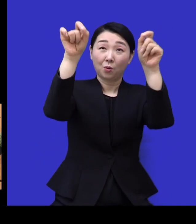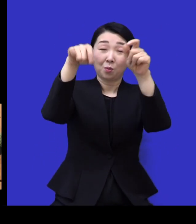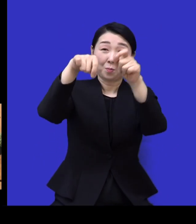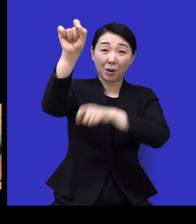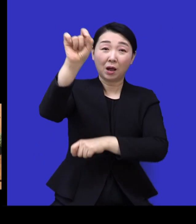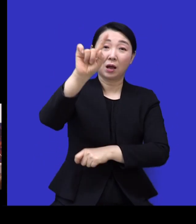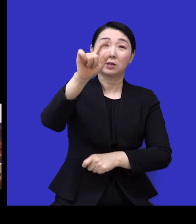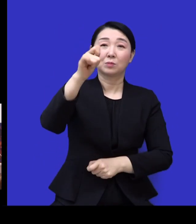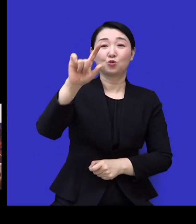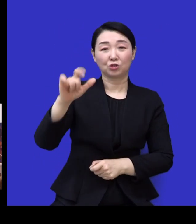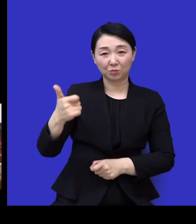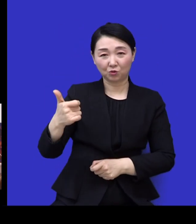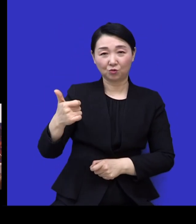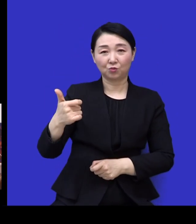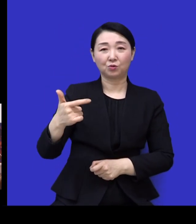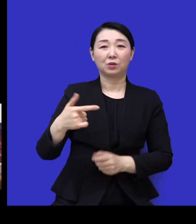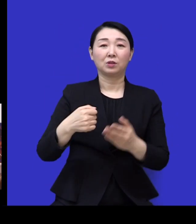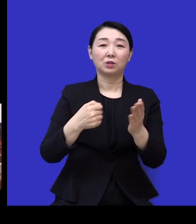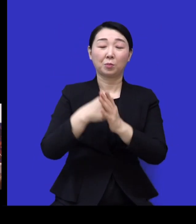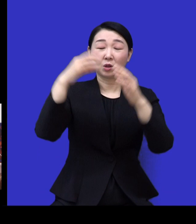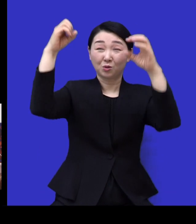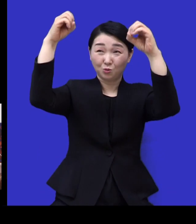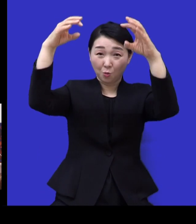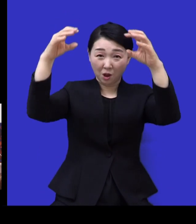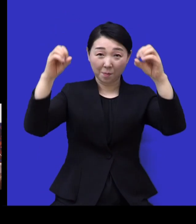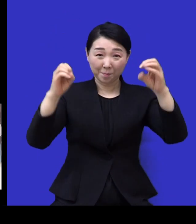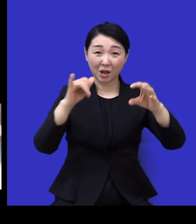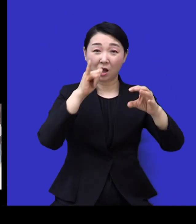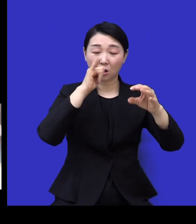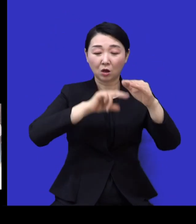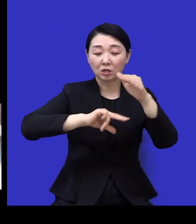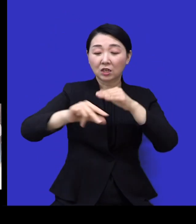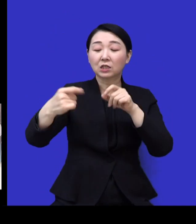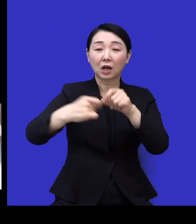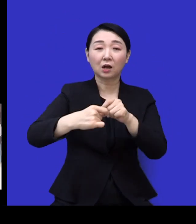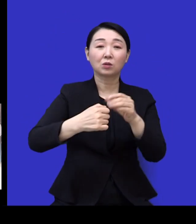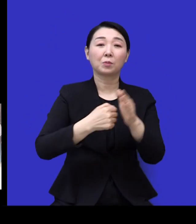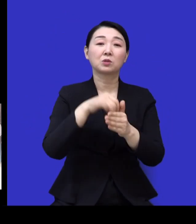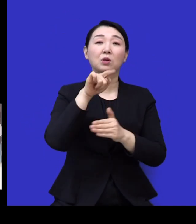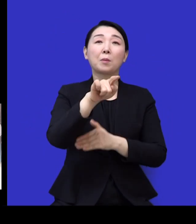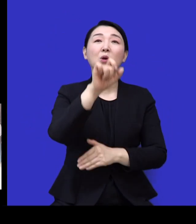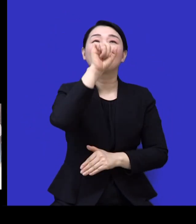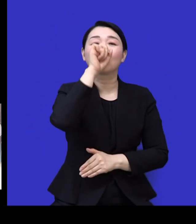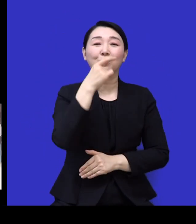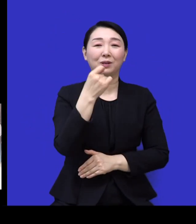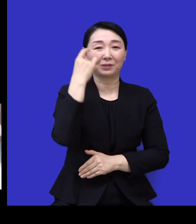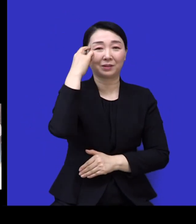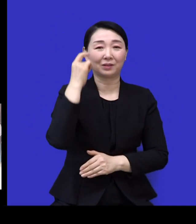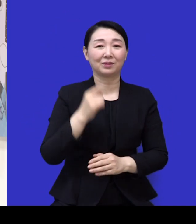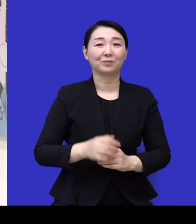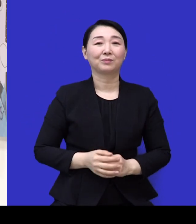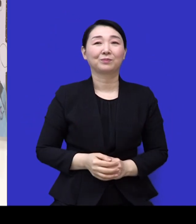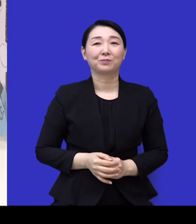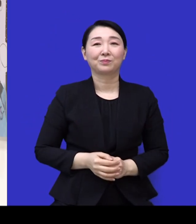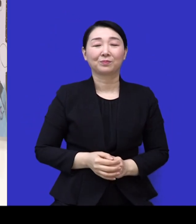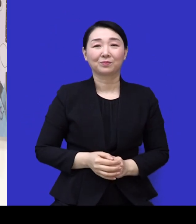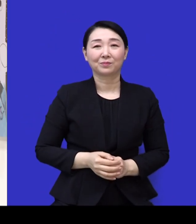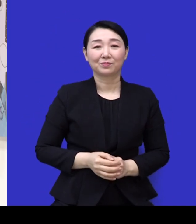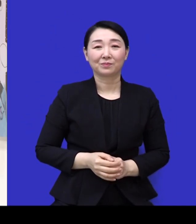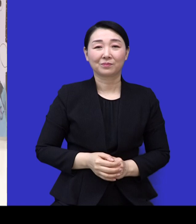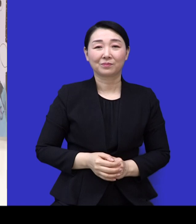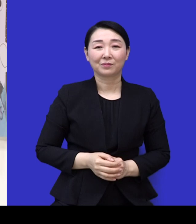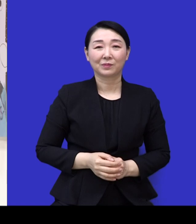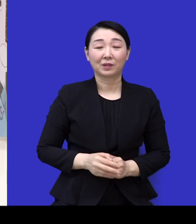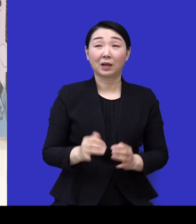판이에요. 엄청 크네요. 그리고 조명이 들어오고 지하철역 입구인데 저기서 했으면 좋겠다라는 생각을 해요. 근데 예, 예. 제가 많은